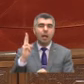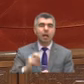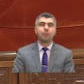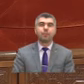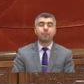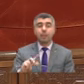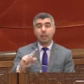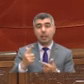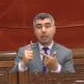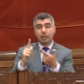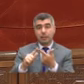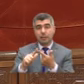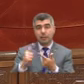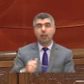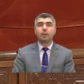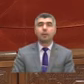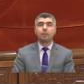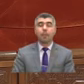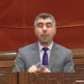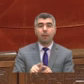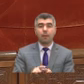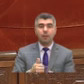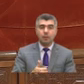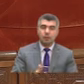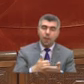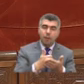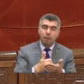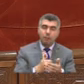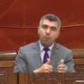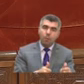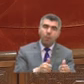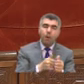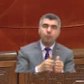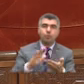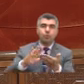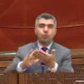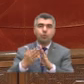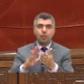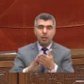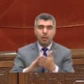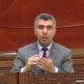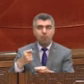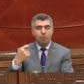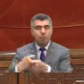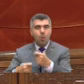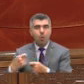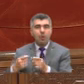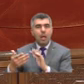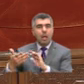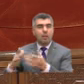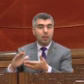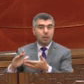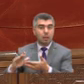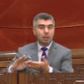ثانياً مواكبة ودعم الفاعلين في القطاع. كنواكب التعاونيات في التسويق الإلكتروني